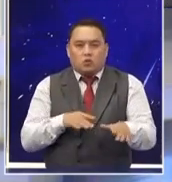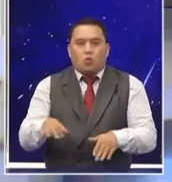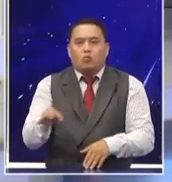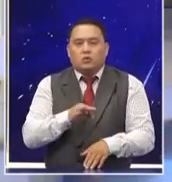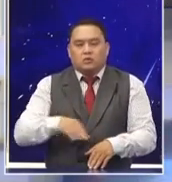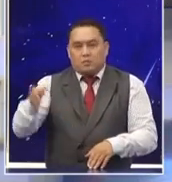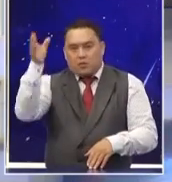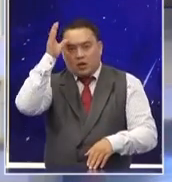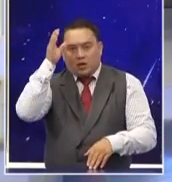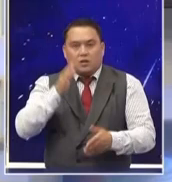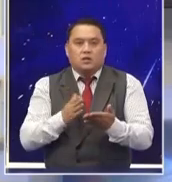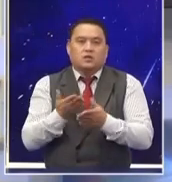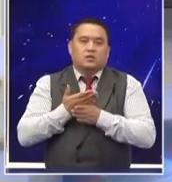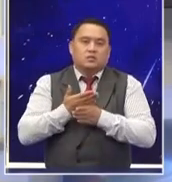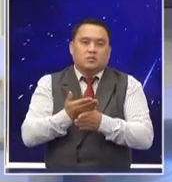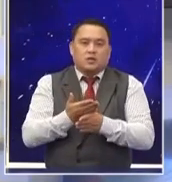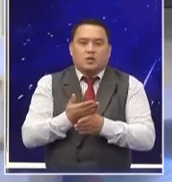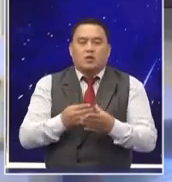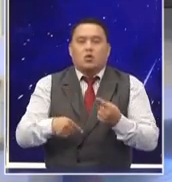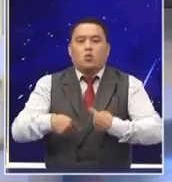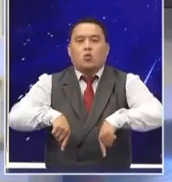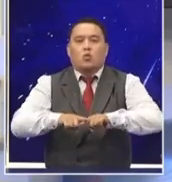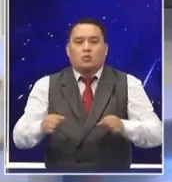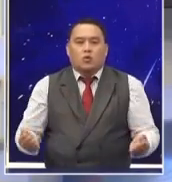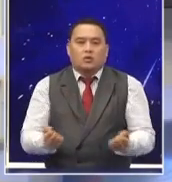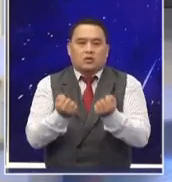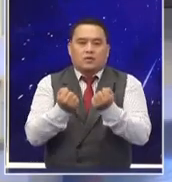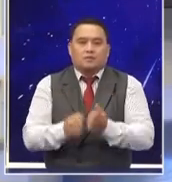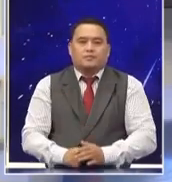облыстық білім және ғылым қызметкерлерінің кәсіподақ ұйымы қолға алды.